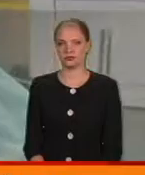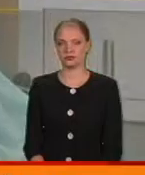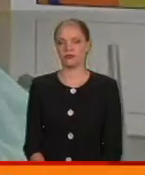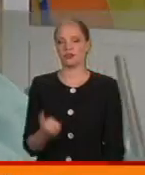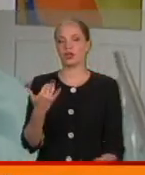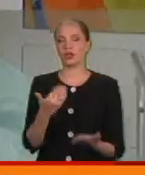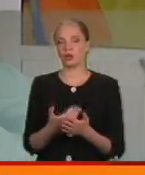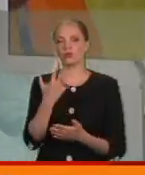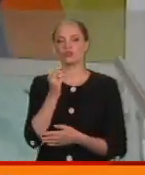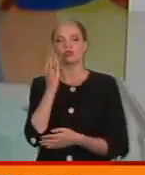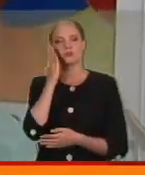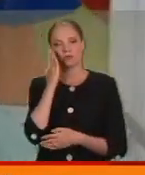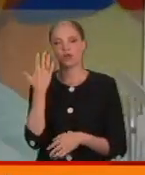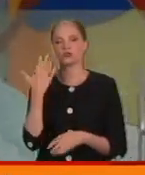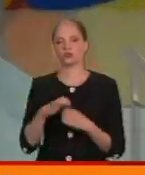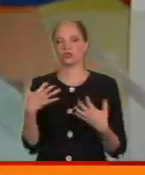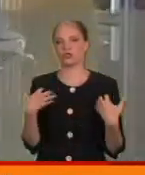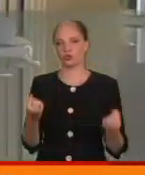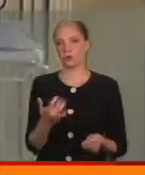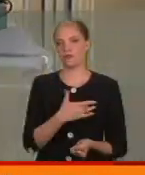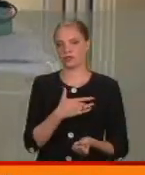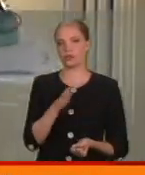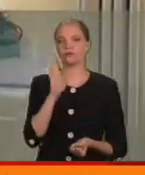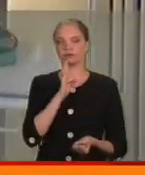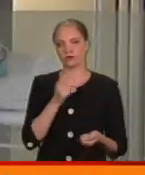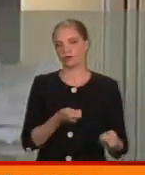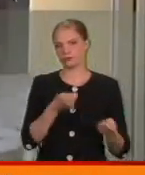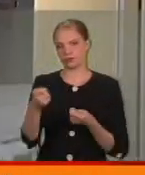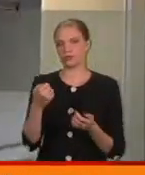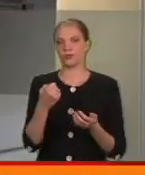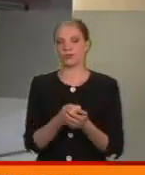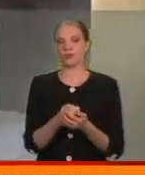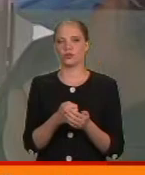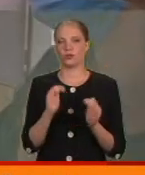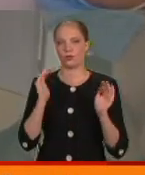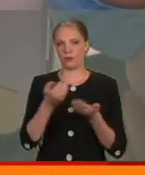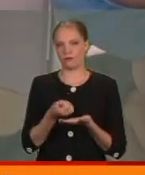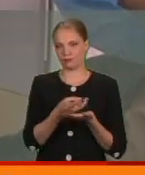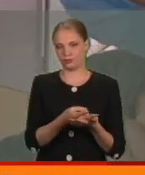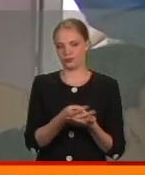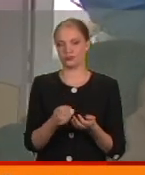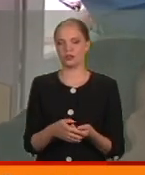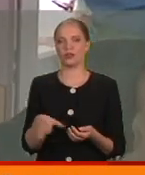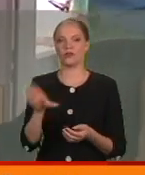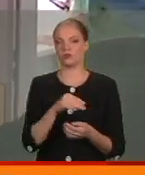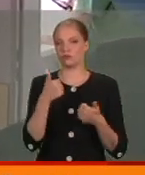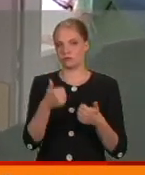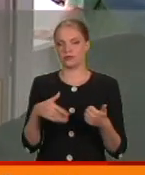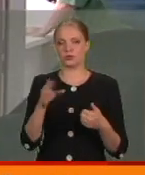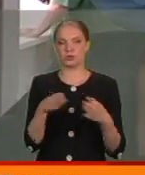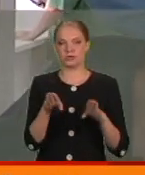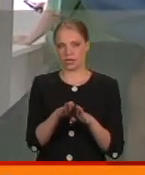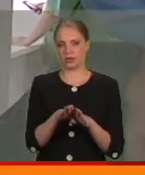І от ще сплячу та вже зі здоровим серцем Полінку везуть до реанімаційної палати. Все успішно пройшло, імплантували, закрили